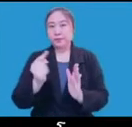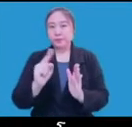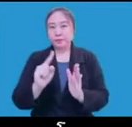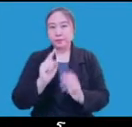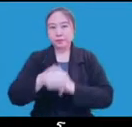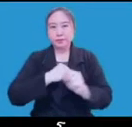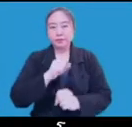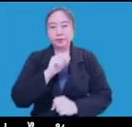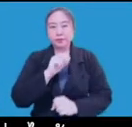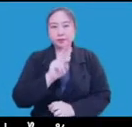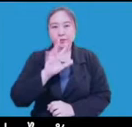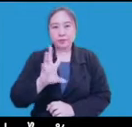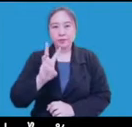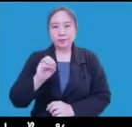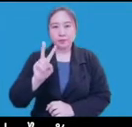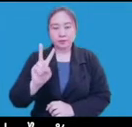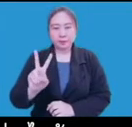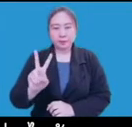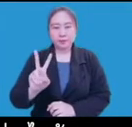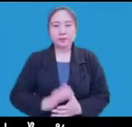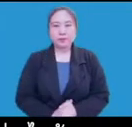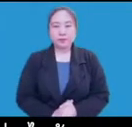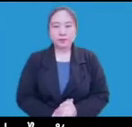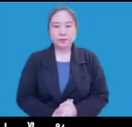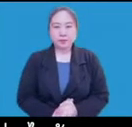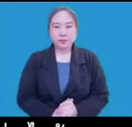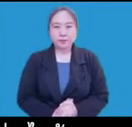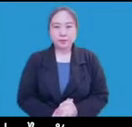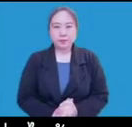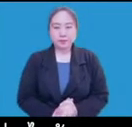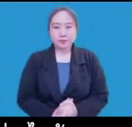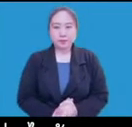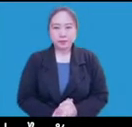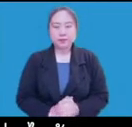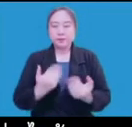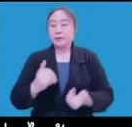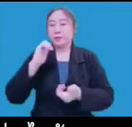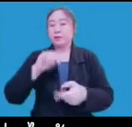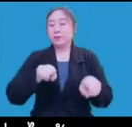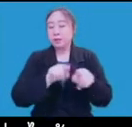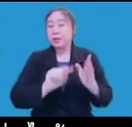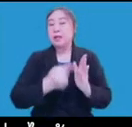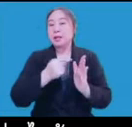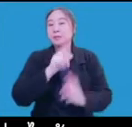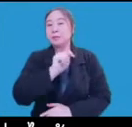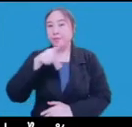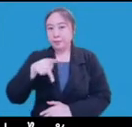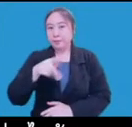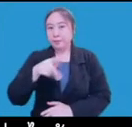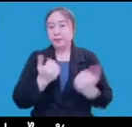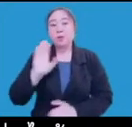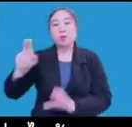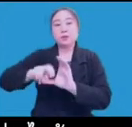ได้เริ่มตั้งแต่ปี2562นะครับที่เริ่มการใช้ระบบ TP-Map นะครับซึ่งท